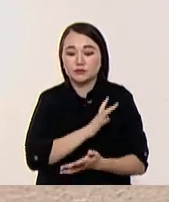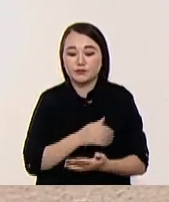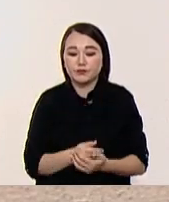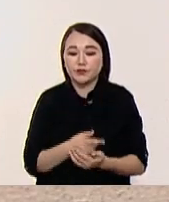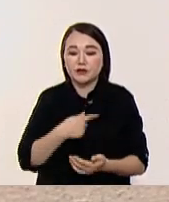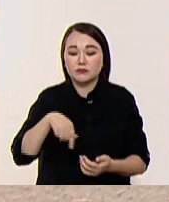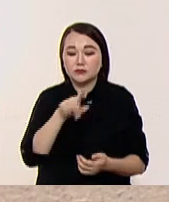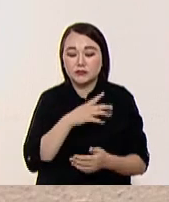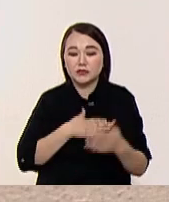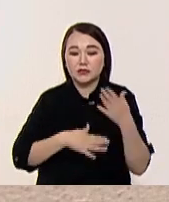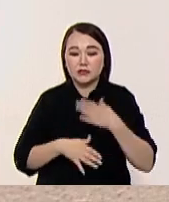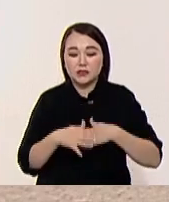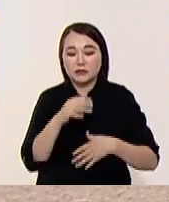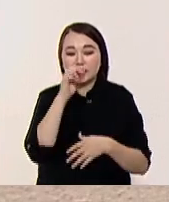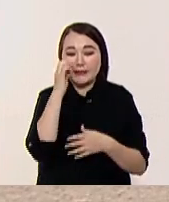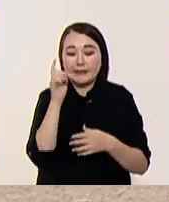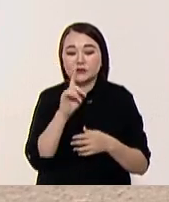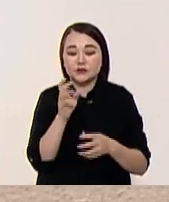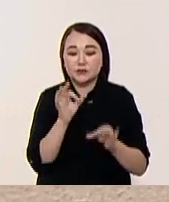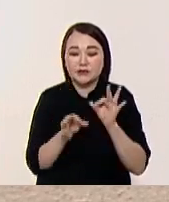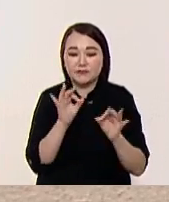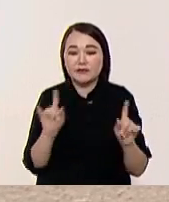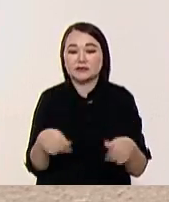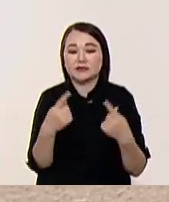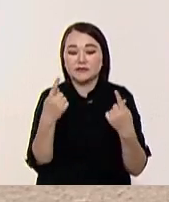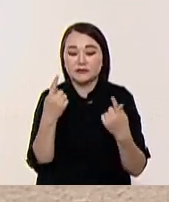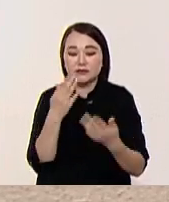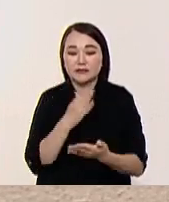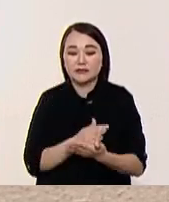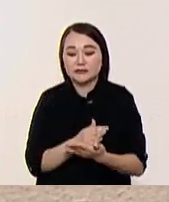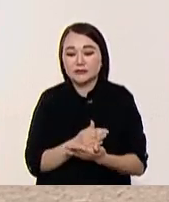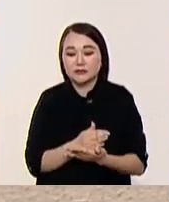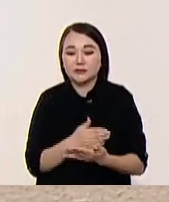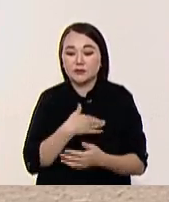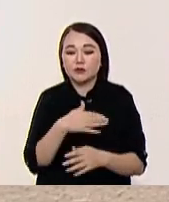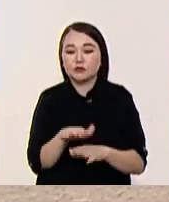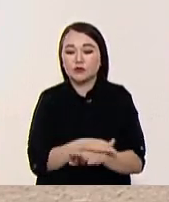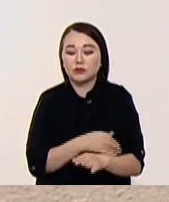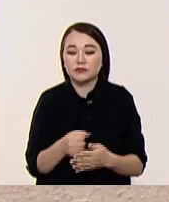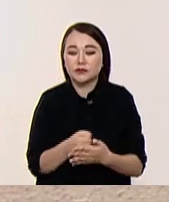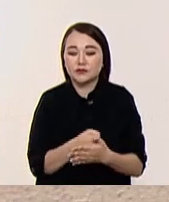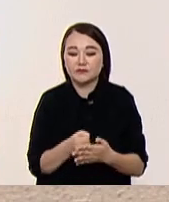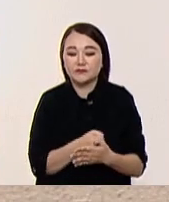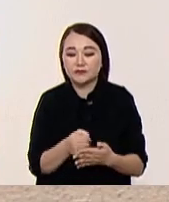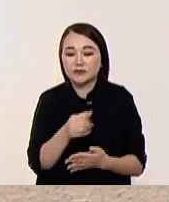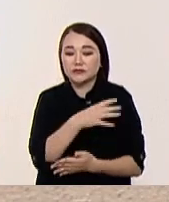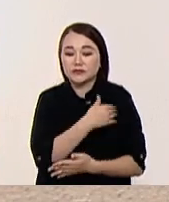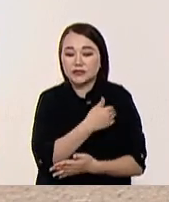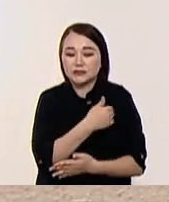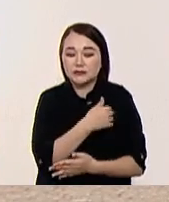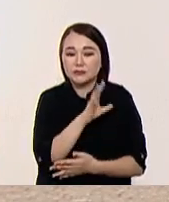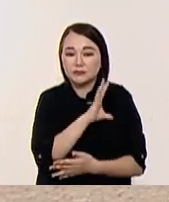Мы рады, что справедливость восторжествовала. Мы долго добивались,